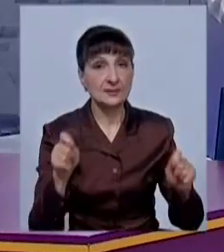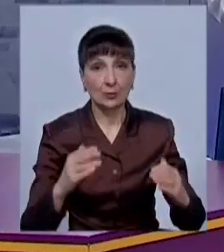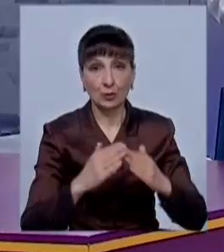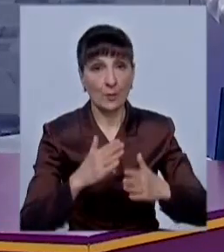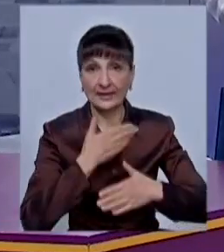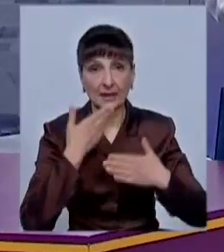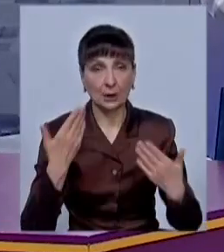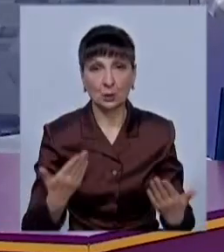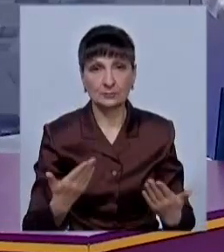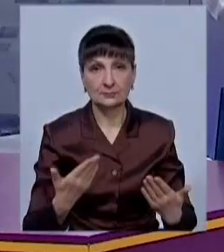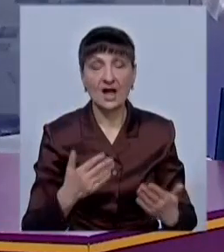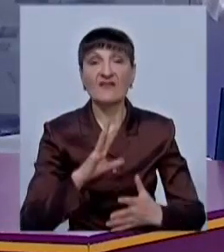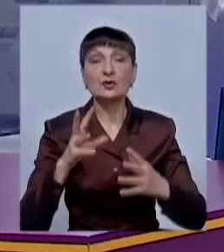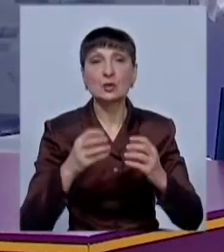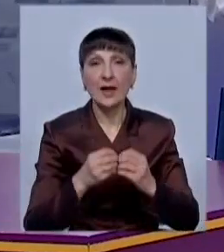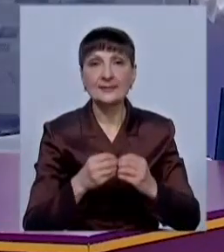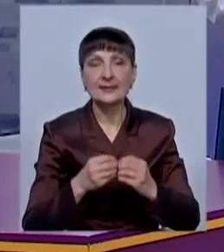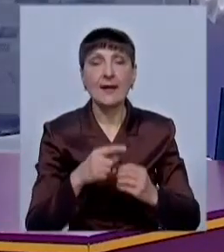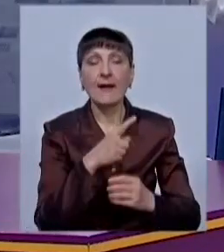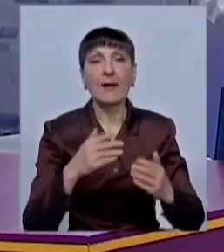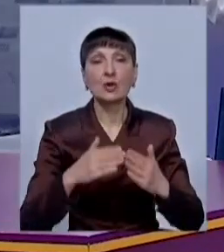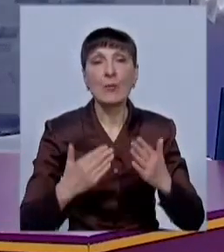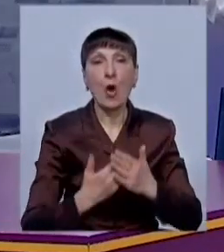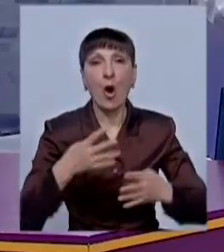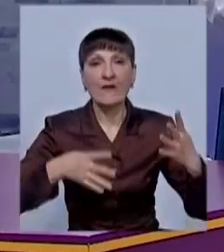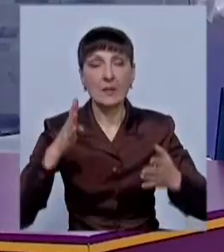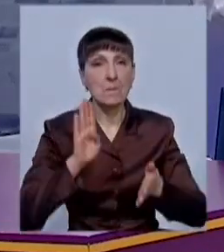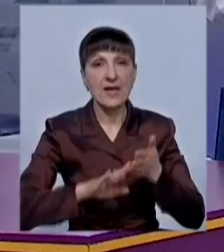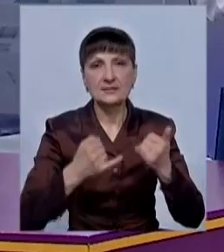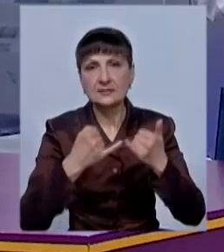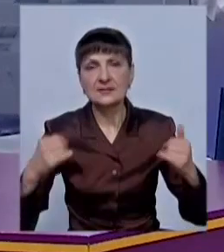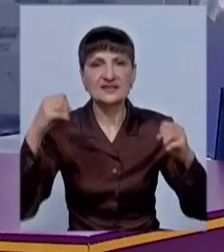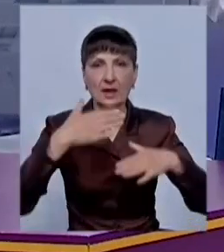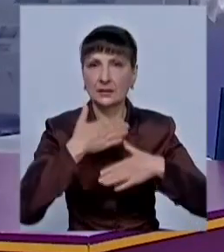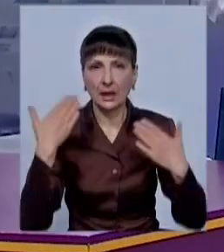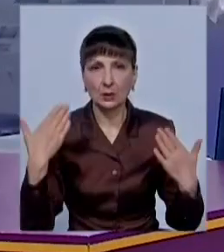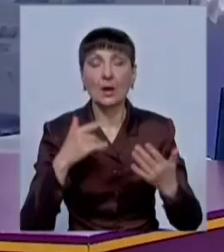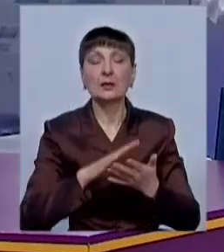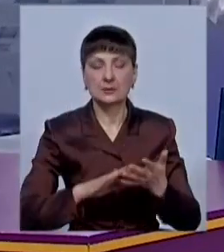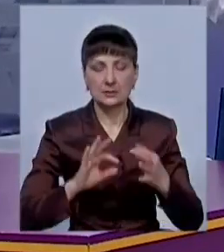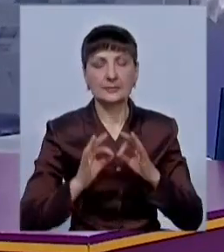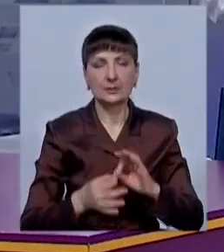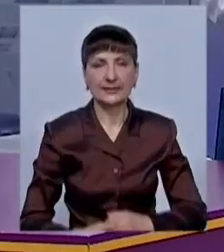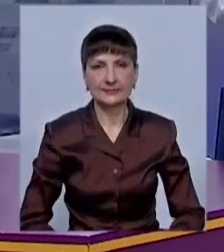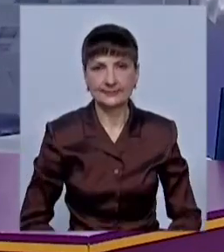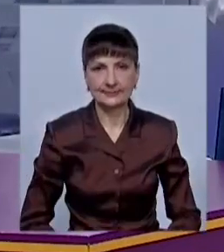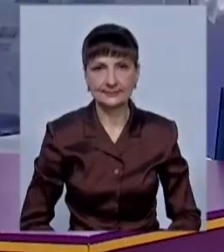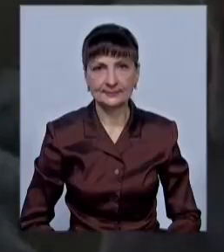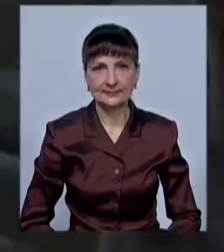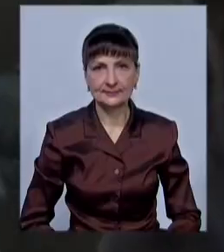объект в эксплуатацию. В результате новостройка осталась без коммуникаций. Мираль Жанова разбиралась в коммунальной проблеме.